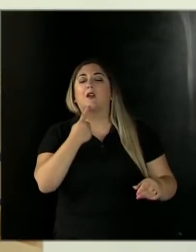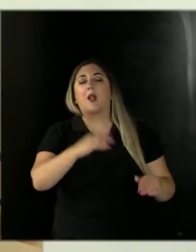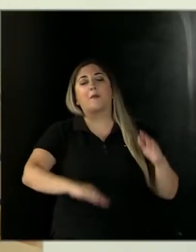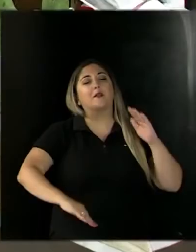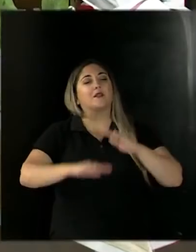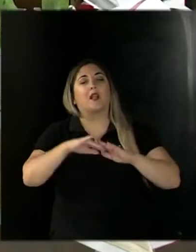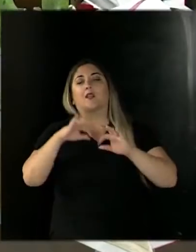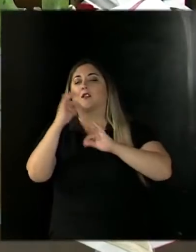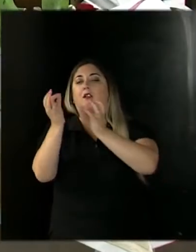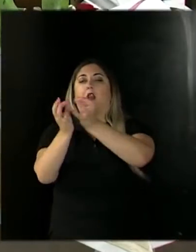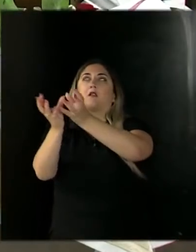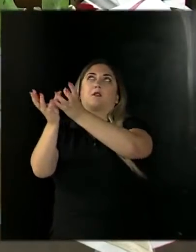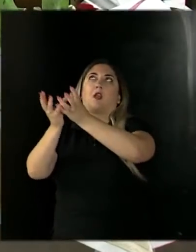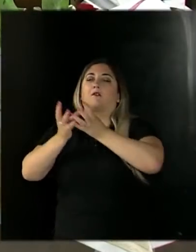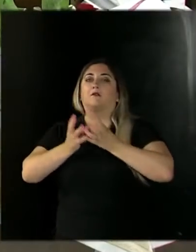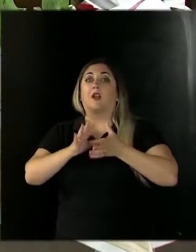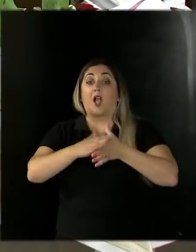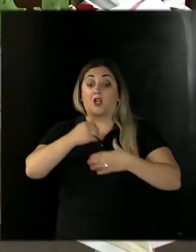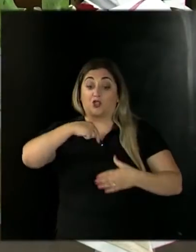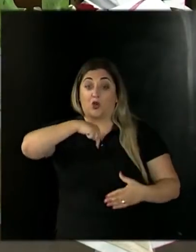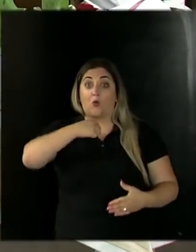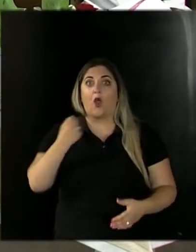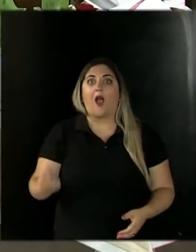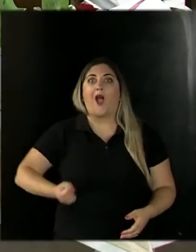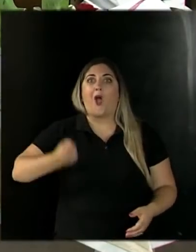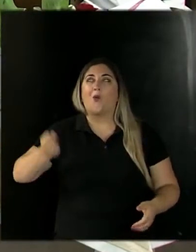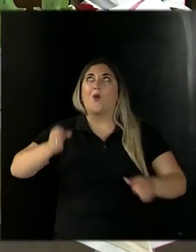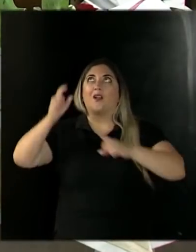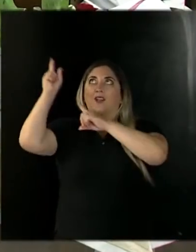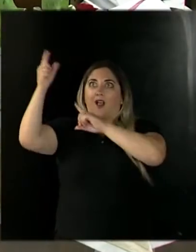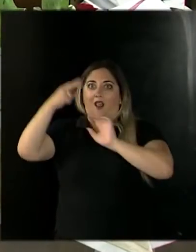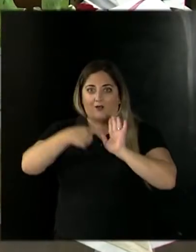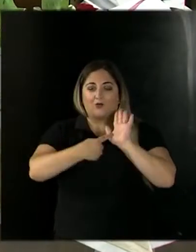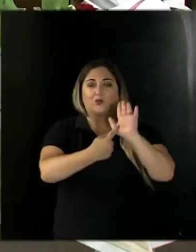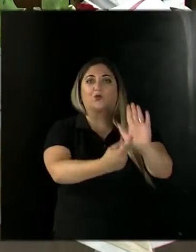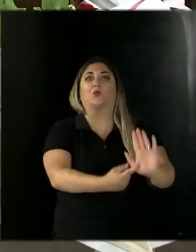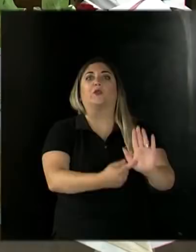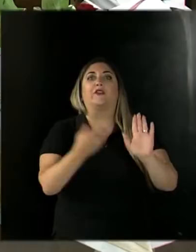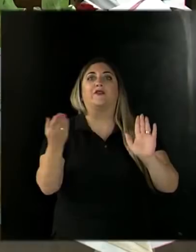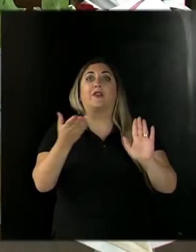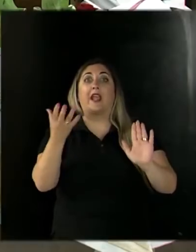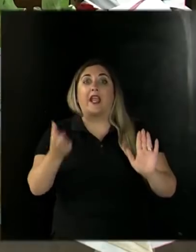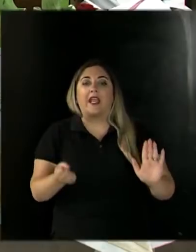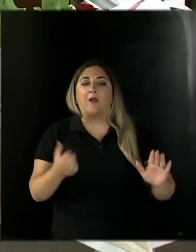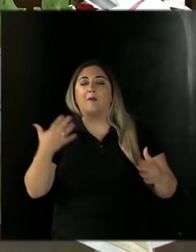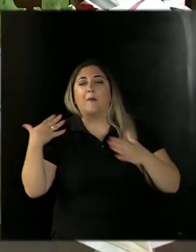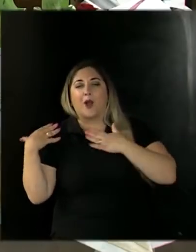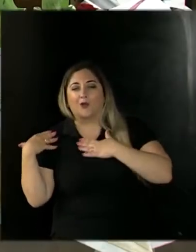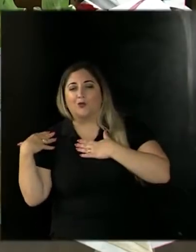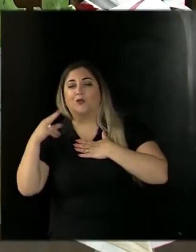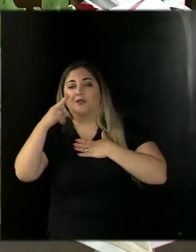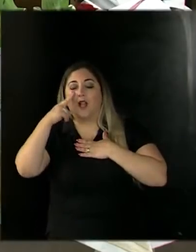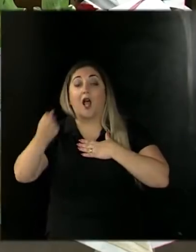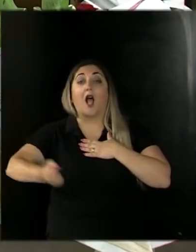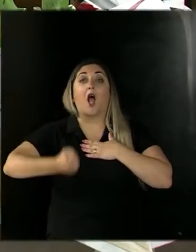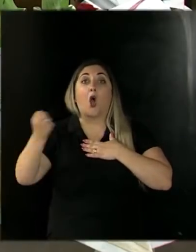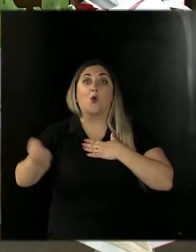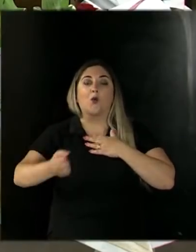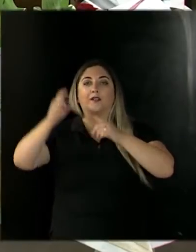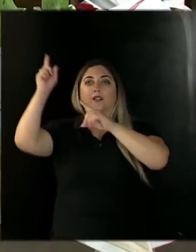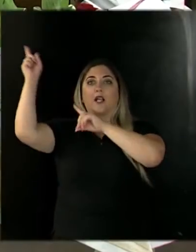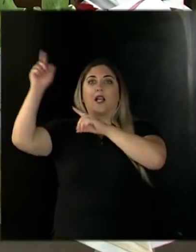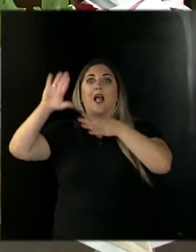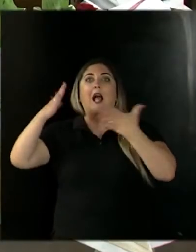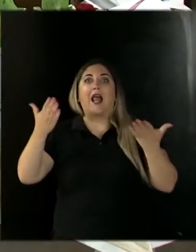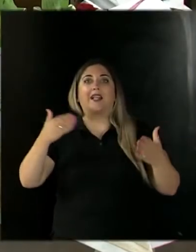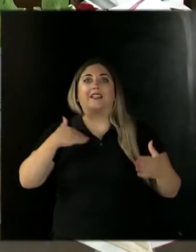il-grazzja tiegħi, għax il-qawwa tiegħi tidher fl-aqwa tagħha fejn hemm id-dgħajef. Għalhekk